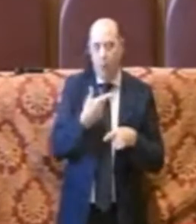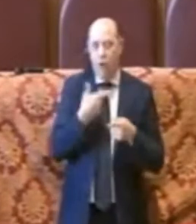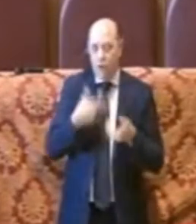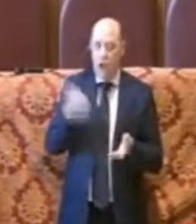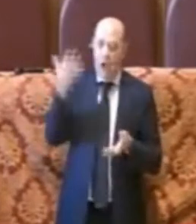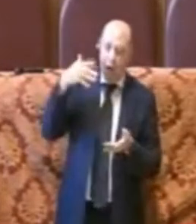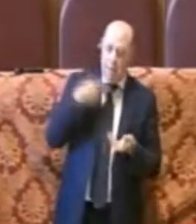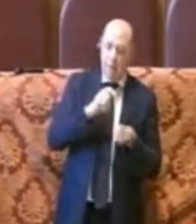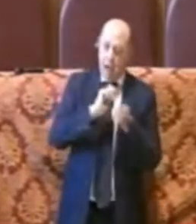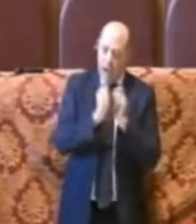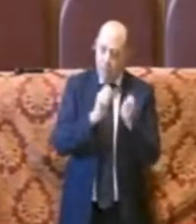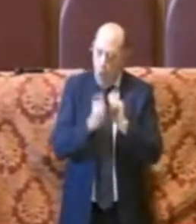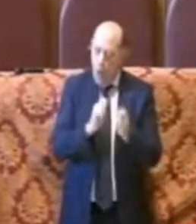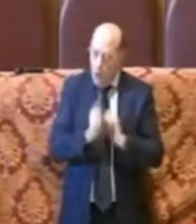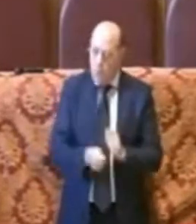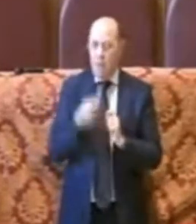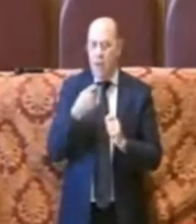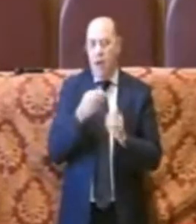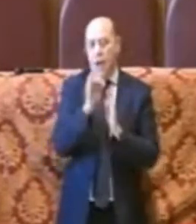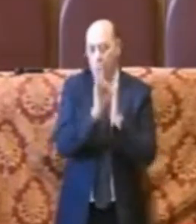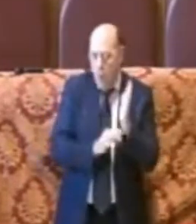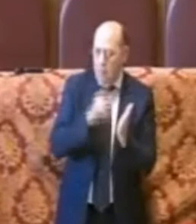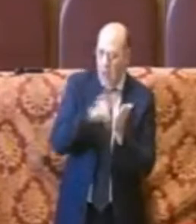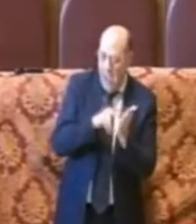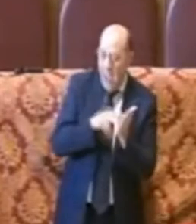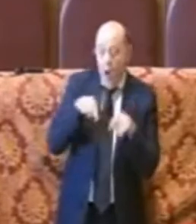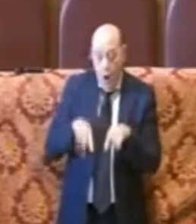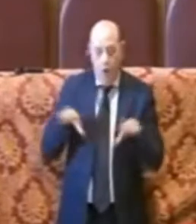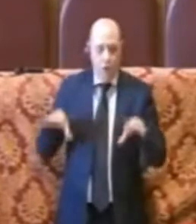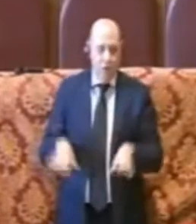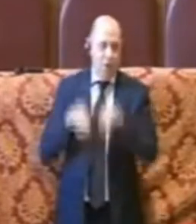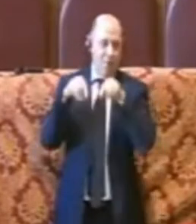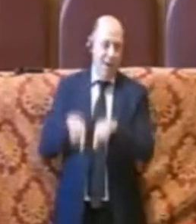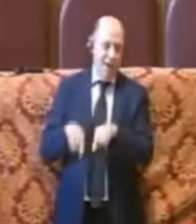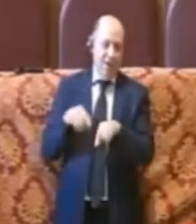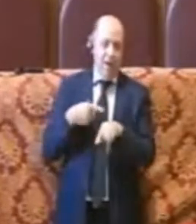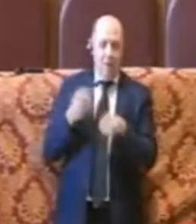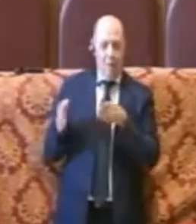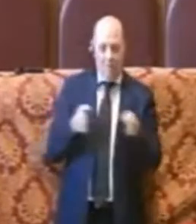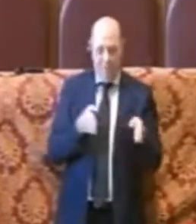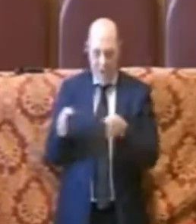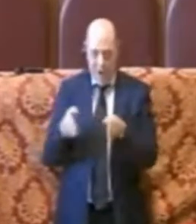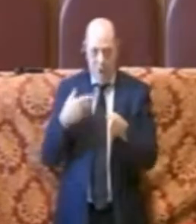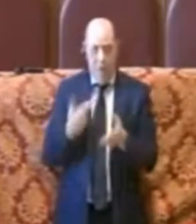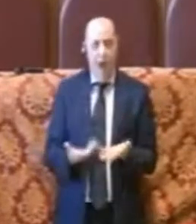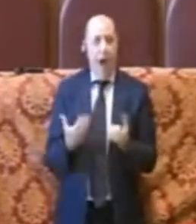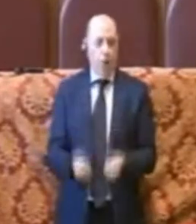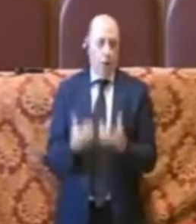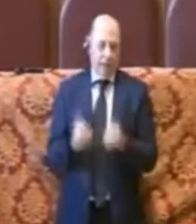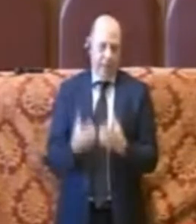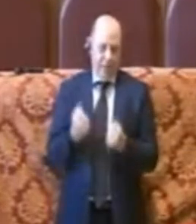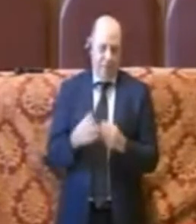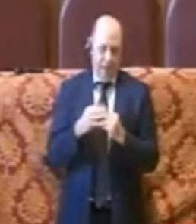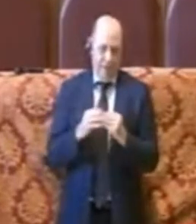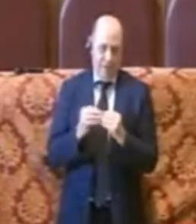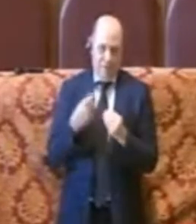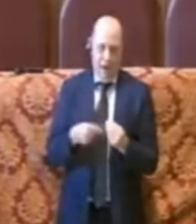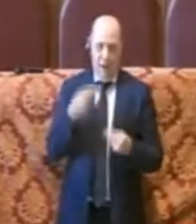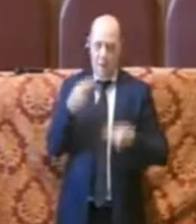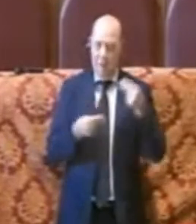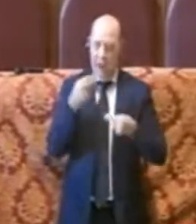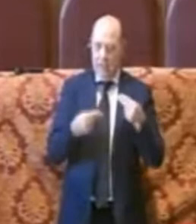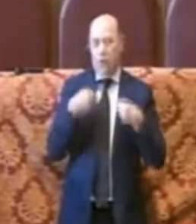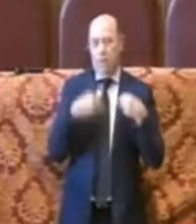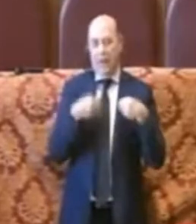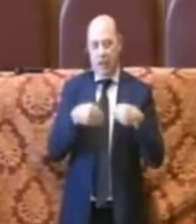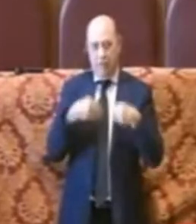fatto, dai regolamenti che abbiamo approvato, ed oggi iniziamo la fase attuativa di fatto del bilancio